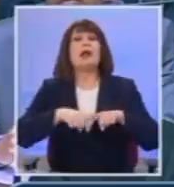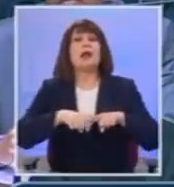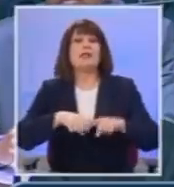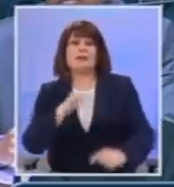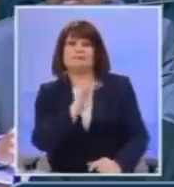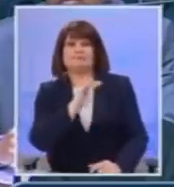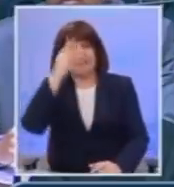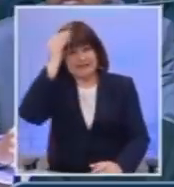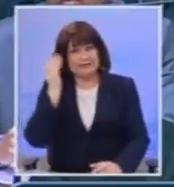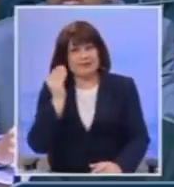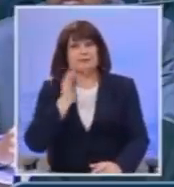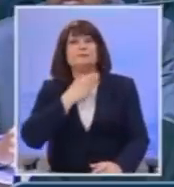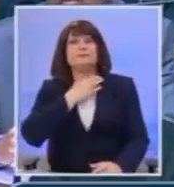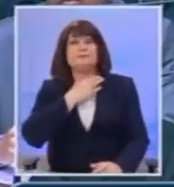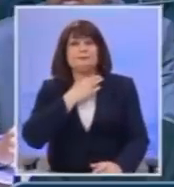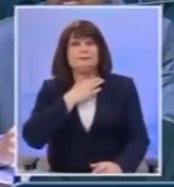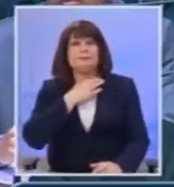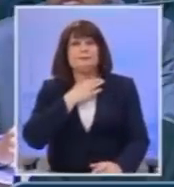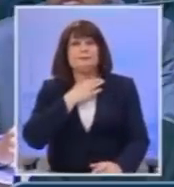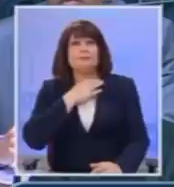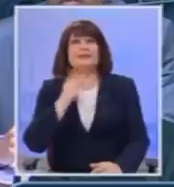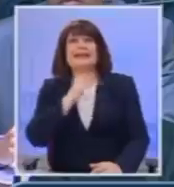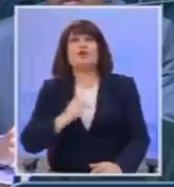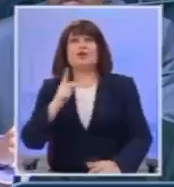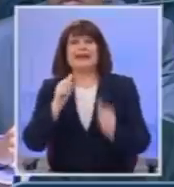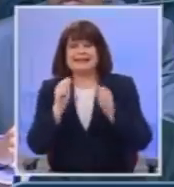Τσίπρα, χρειάζεται μεγάλες κοινωνικές